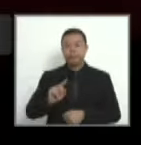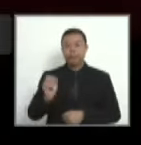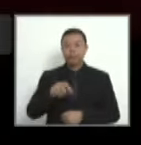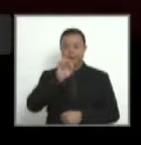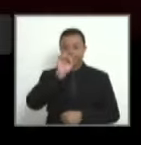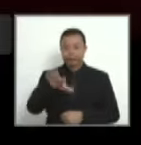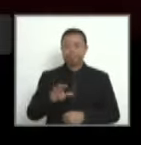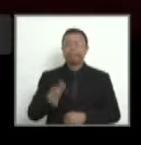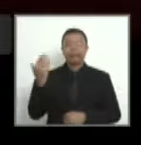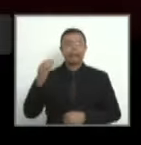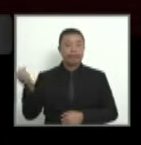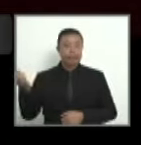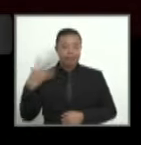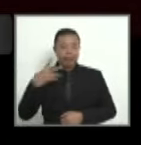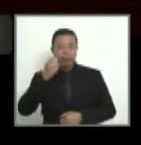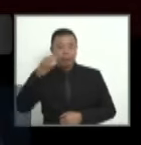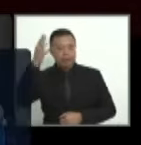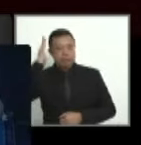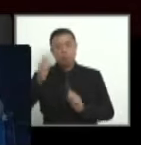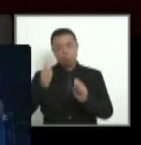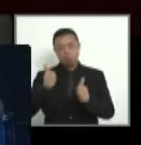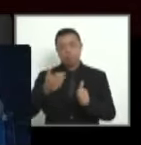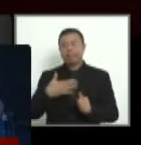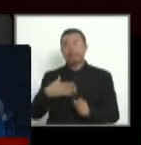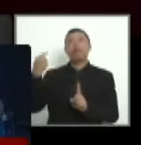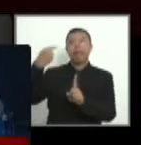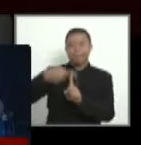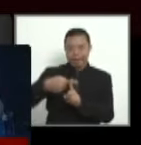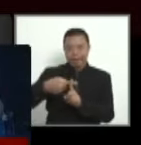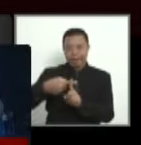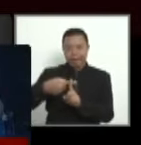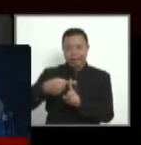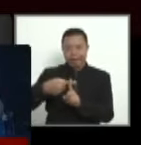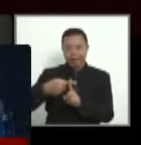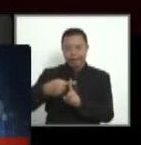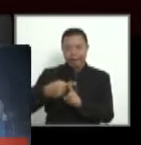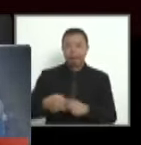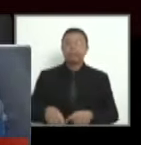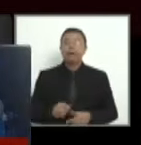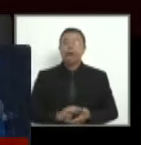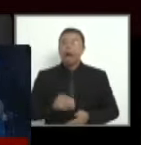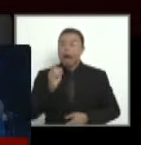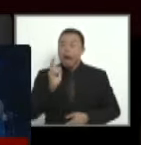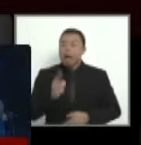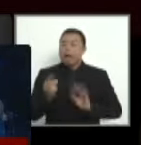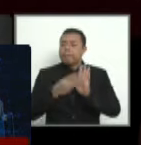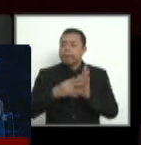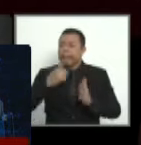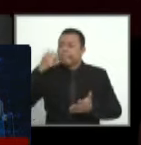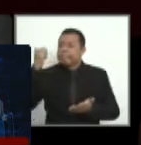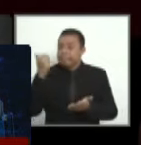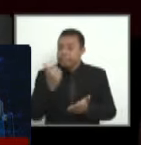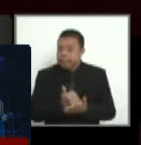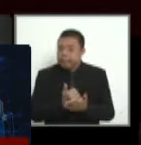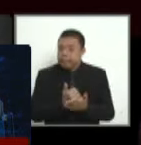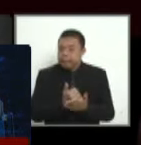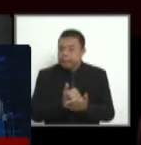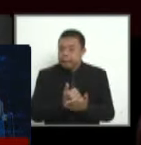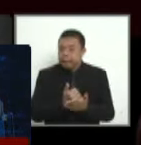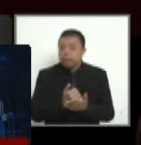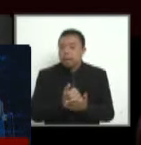apa aja yang kemudian menjadi masukan dari 01 maupun 03. Okay. Saya khawatir, Mbak Putri,